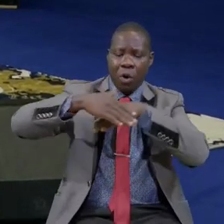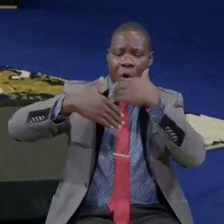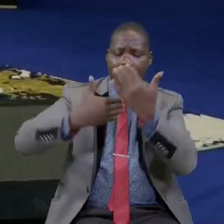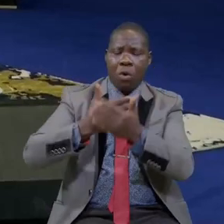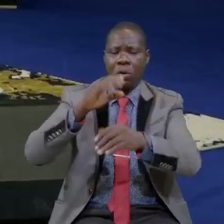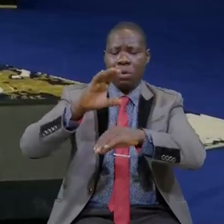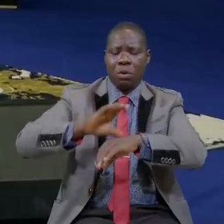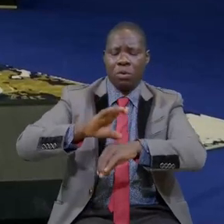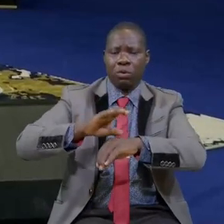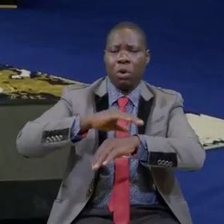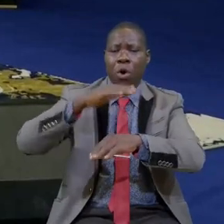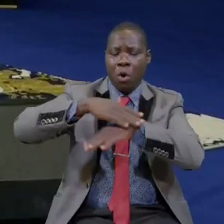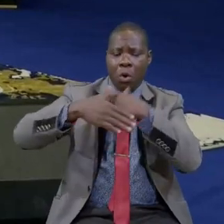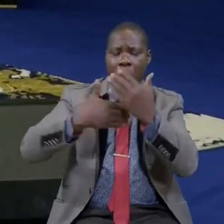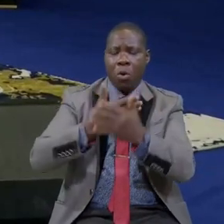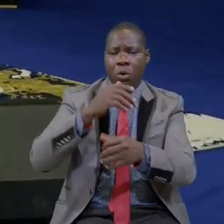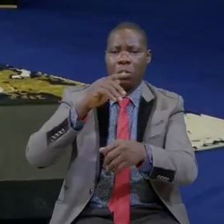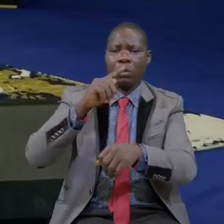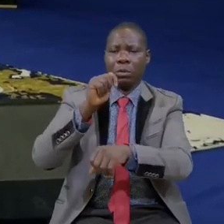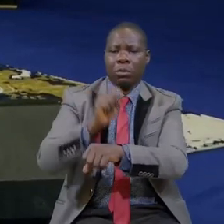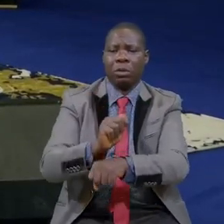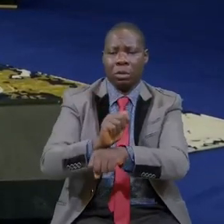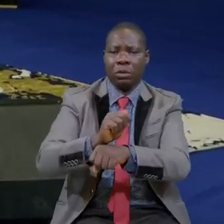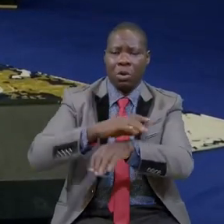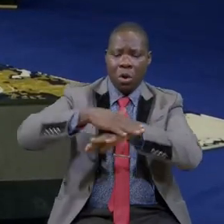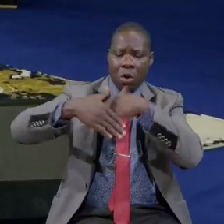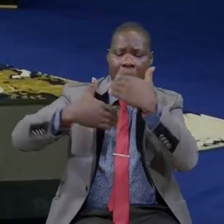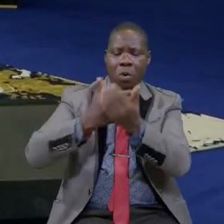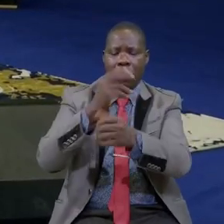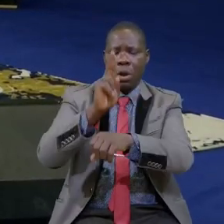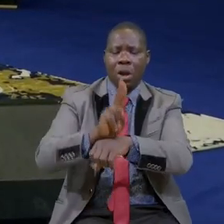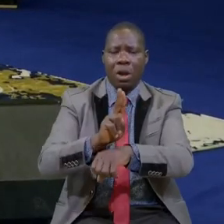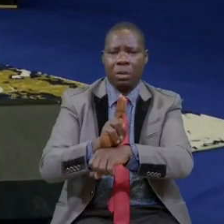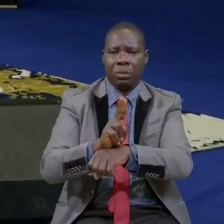Toute culture, toute tradition, toute habitude,